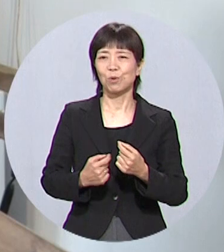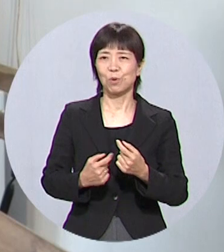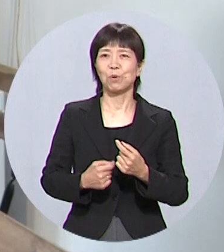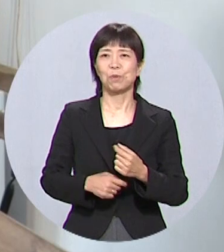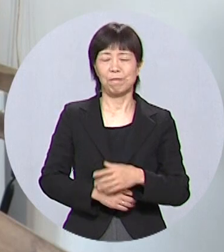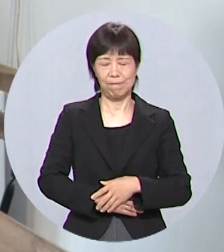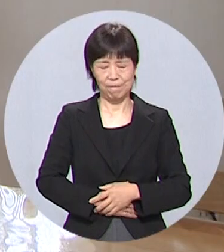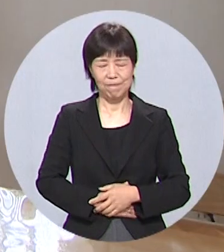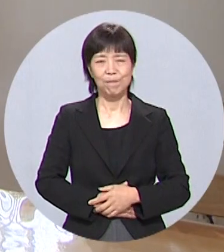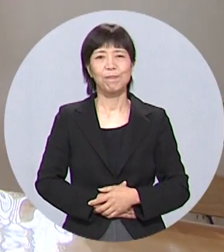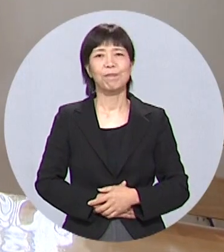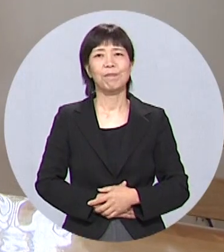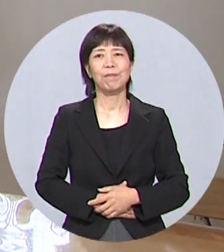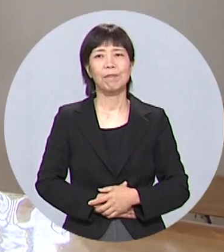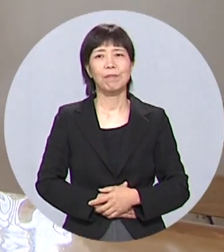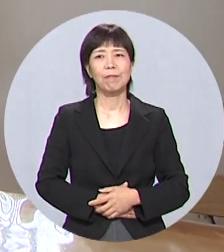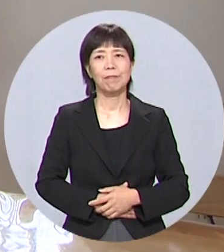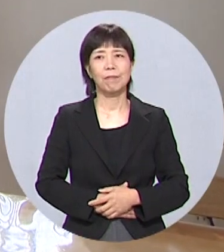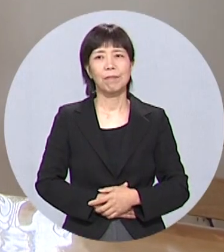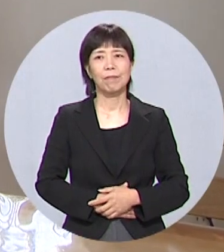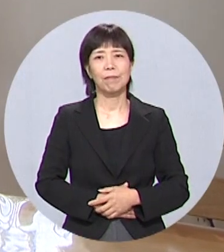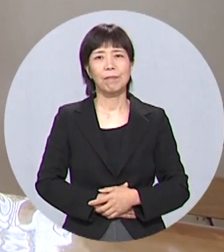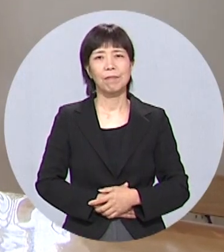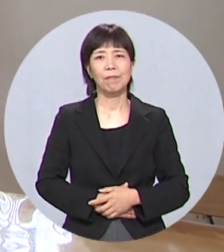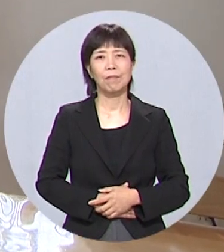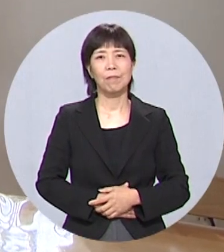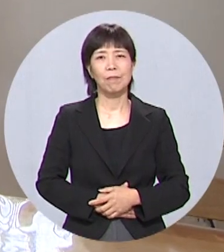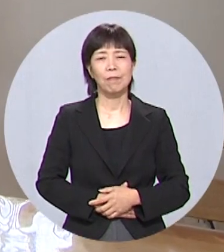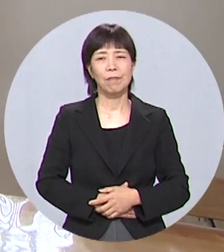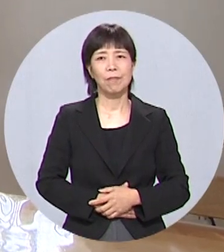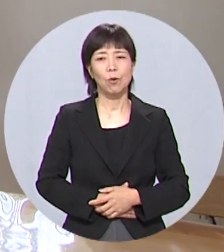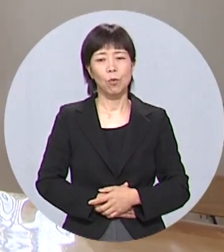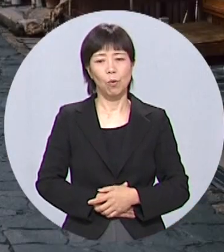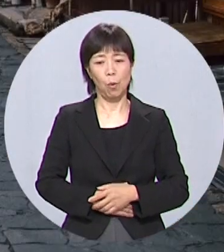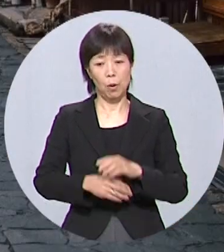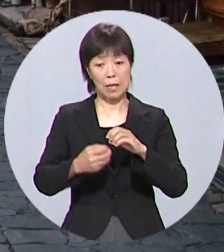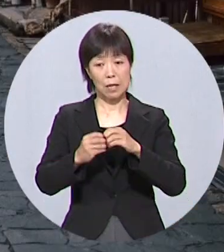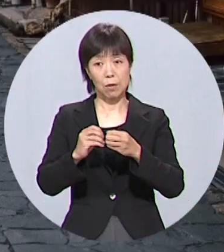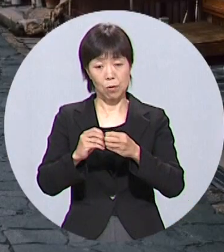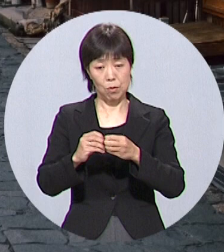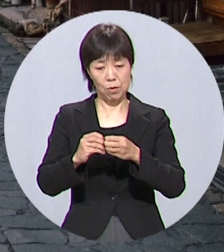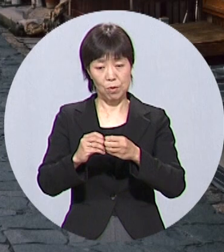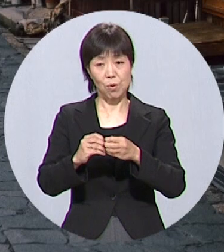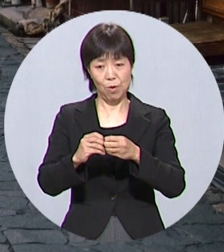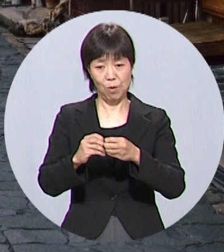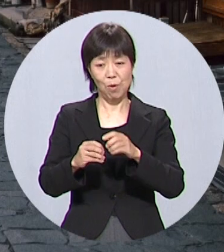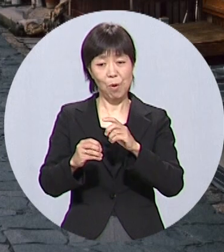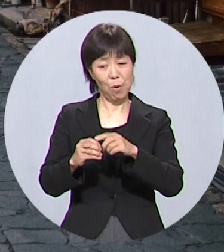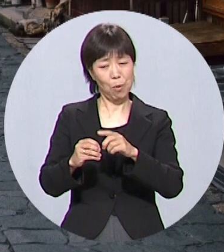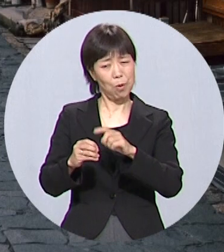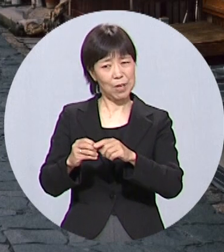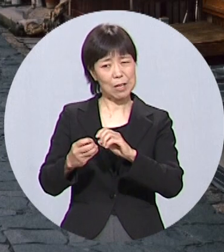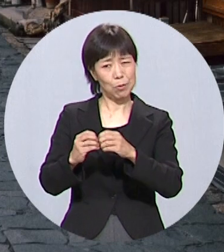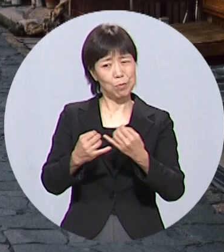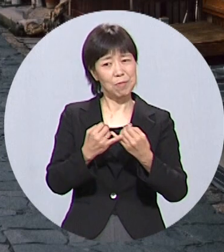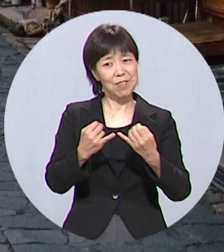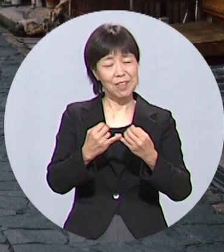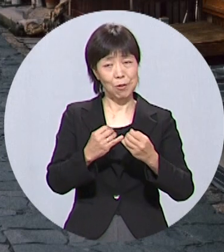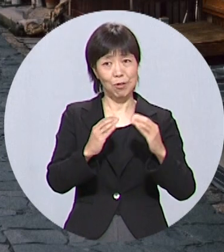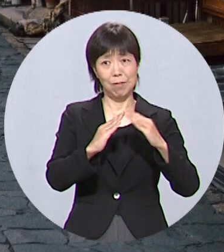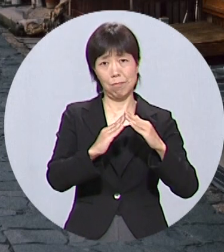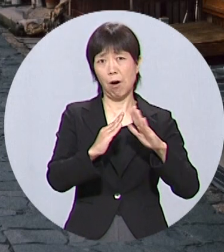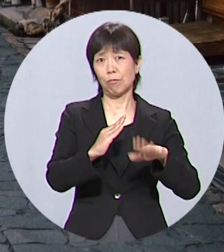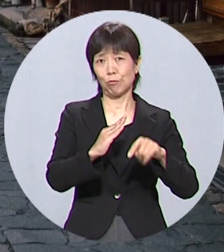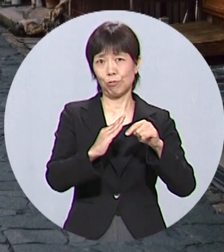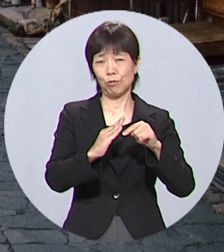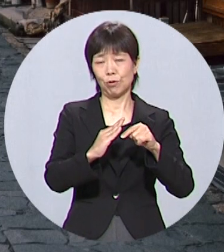か、 わかる、わかるかな。なんかこういう色の建物たまにあるじゃないですか、このなんていうんです